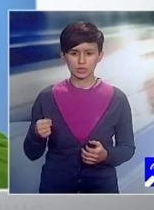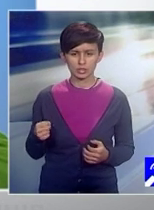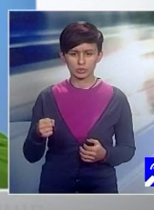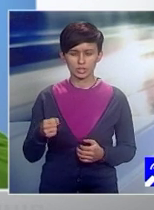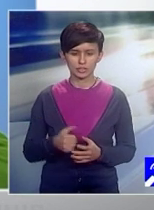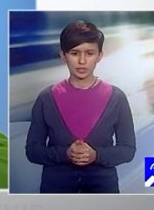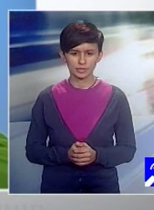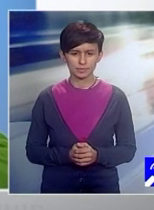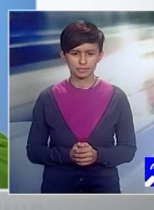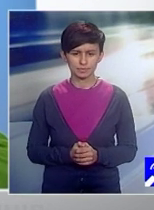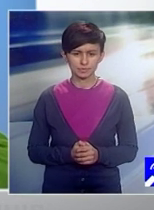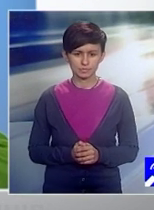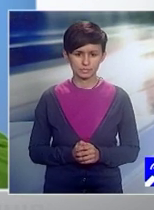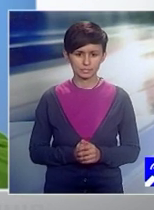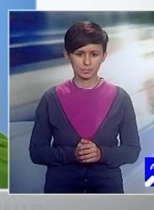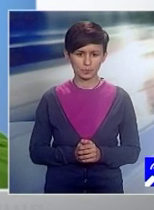La un moment dat,